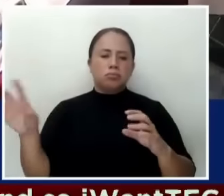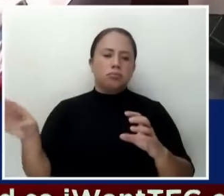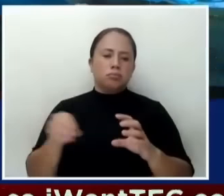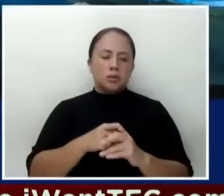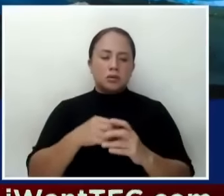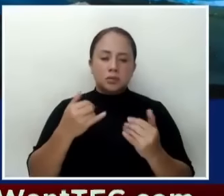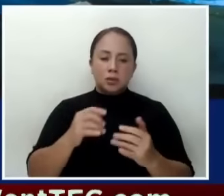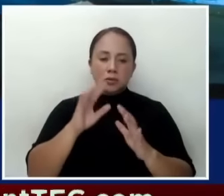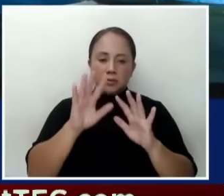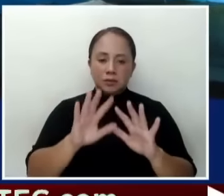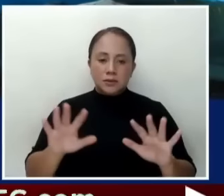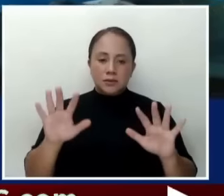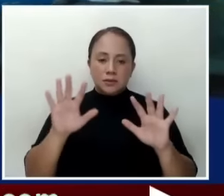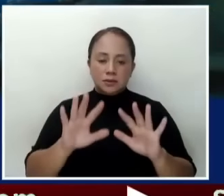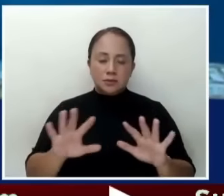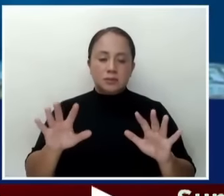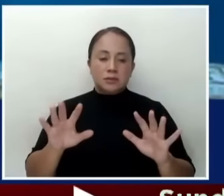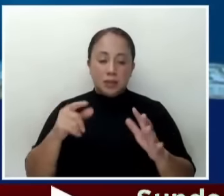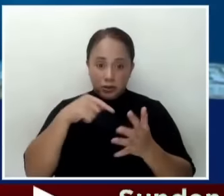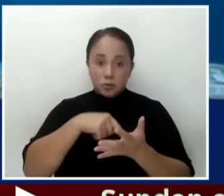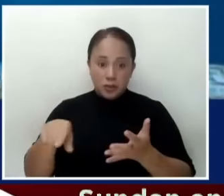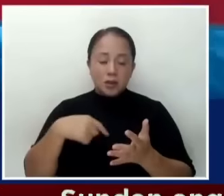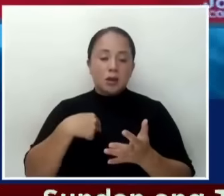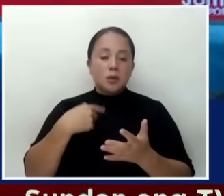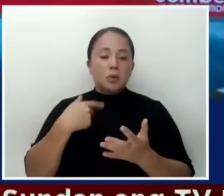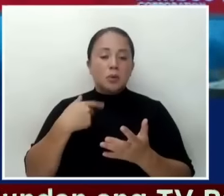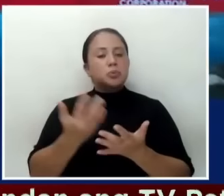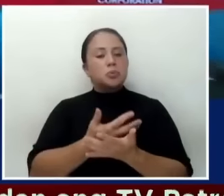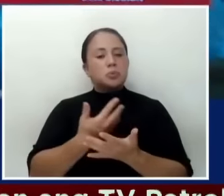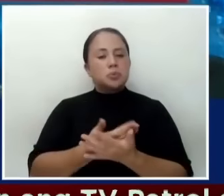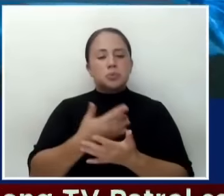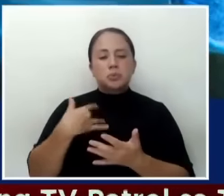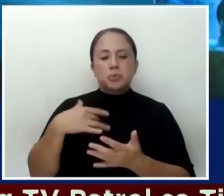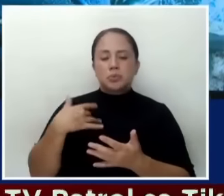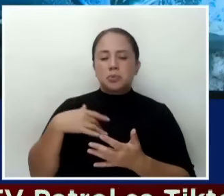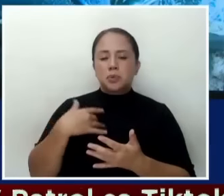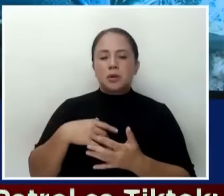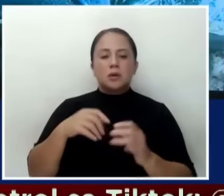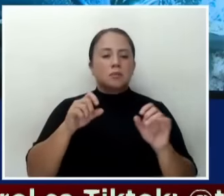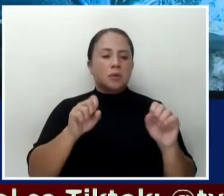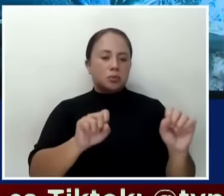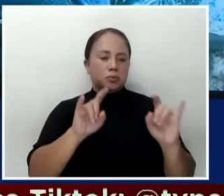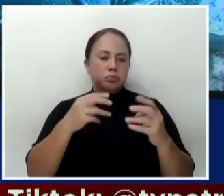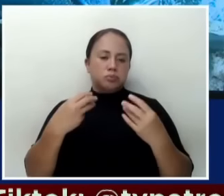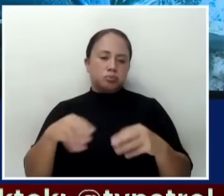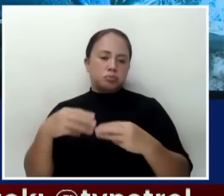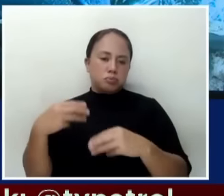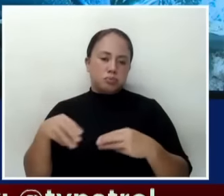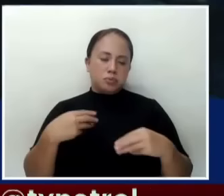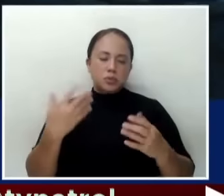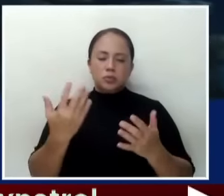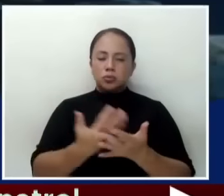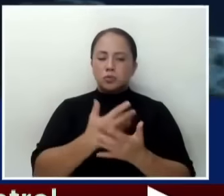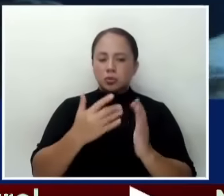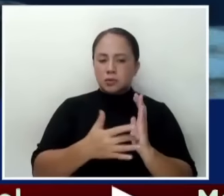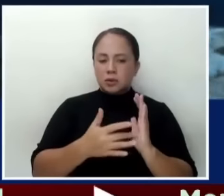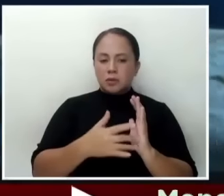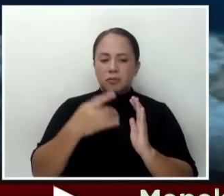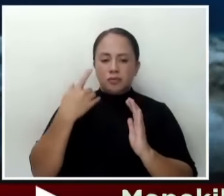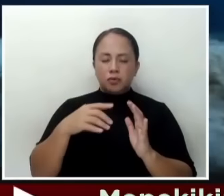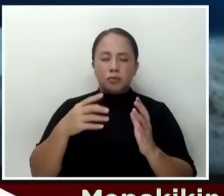linggo. Tinalakay sa Digicon ang mga bagong trend pagdating sa digital marketing at makabagong teknolohiya para sa